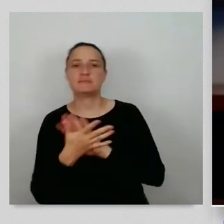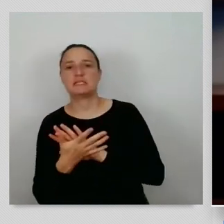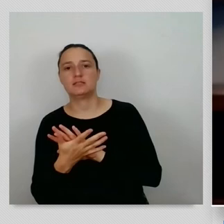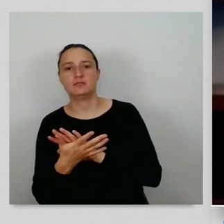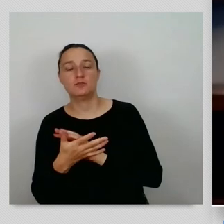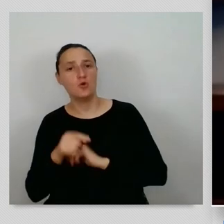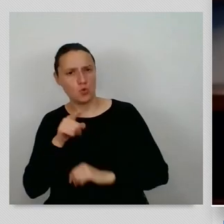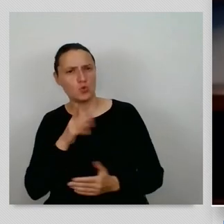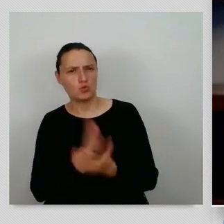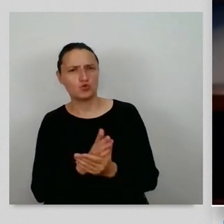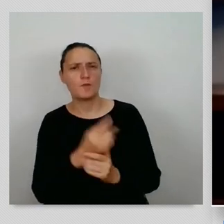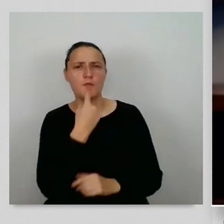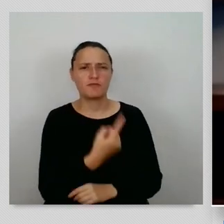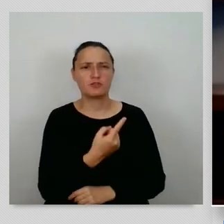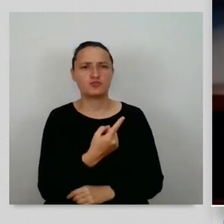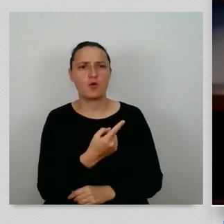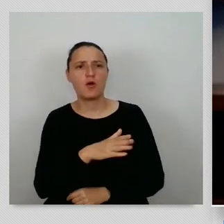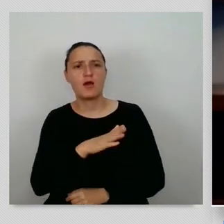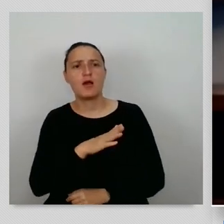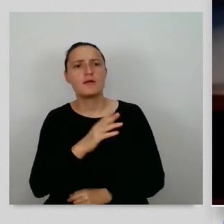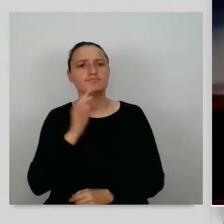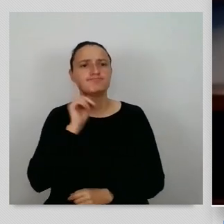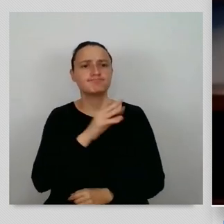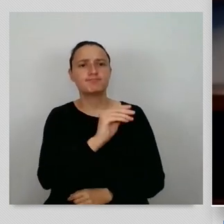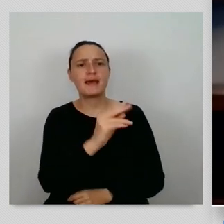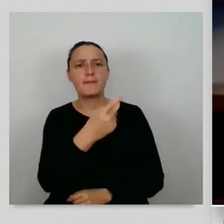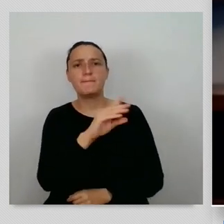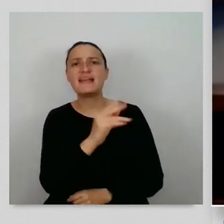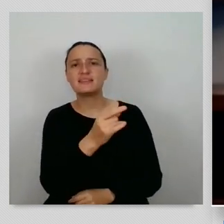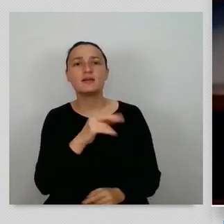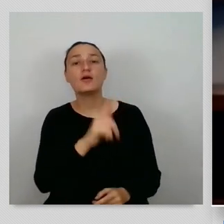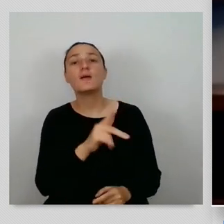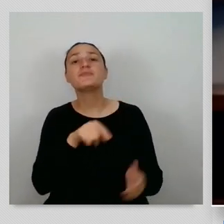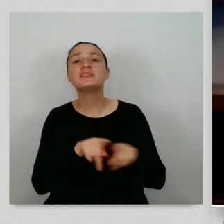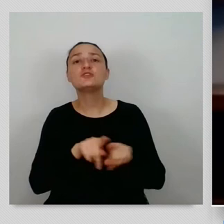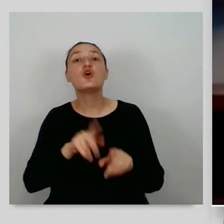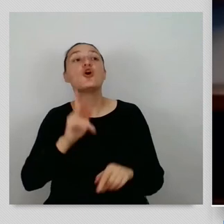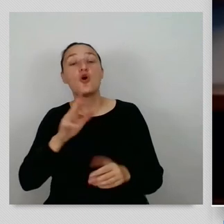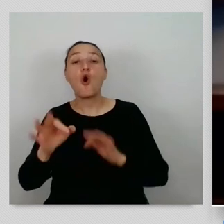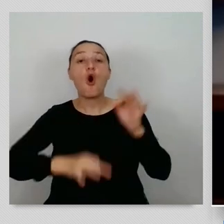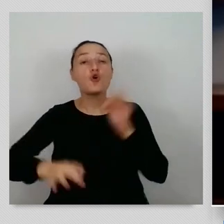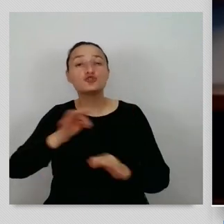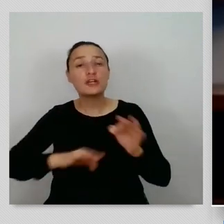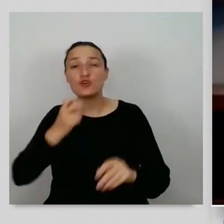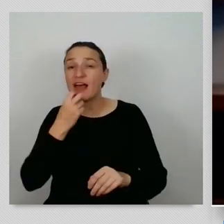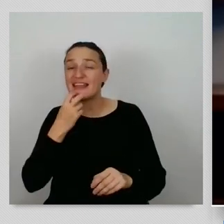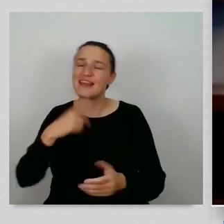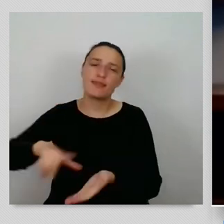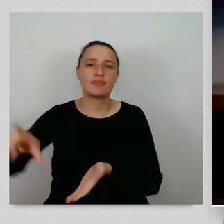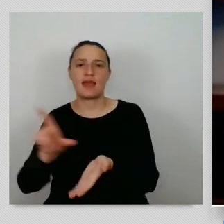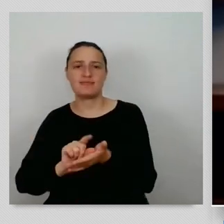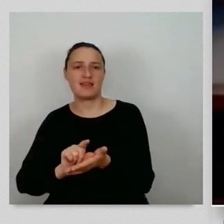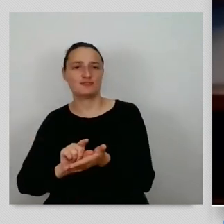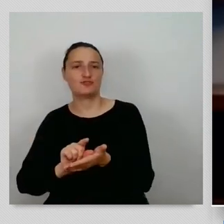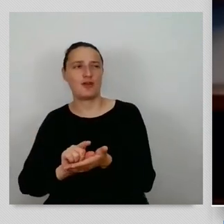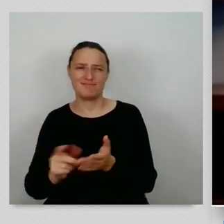chyba powiedział też pan Mędyk, ale to się pojawiało, że ta energia, którą zaoszczędzimy, jest tą energią, która jest najtańsza i która, no można powiedzieć, że jest